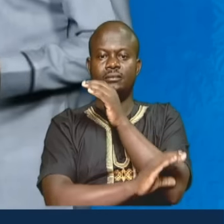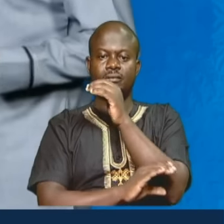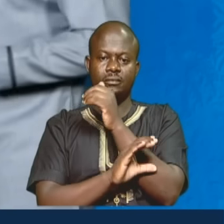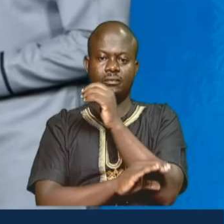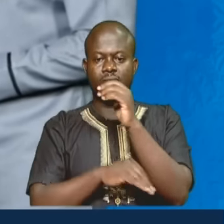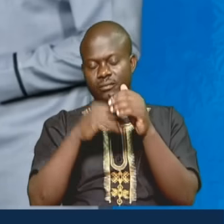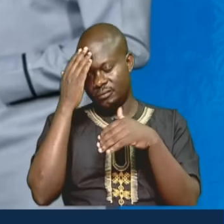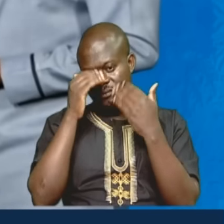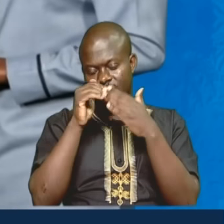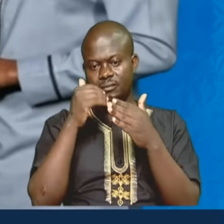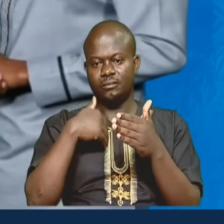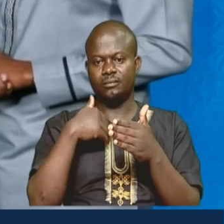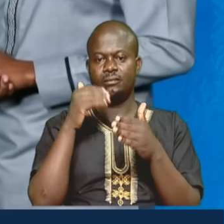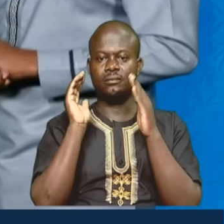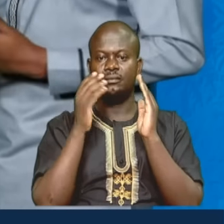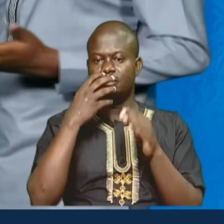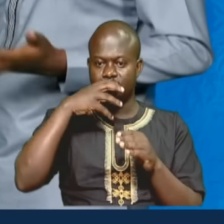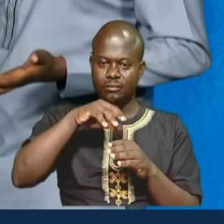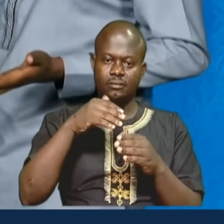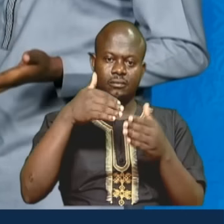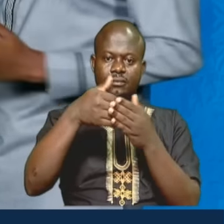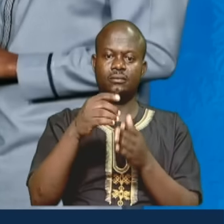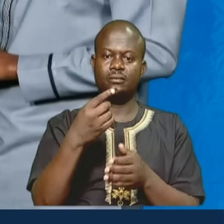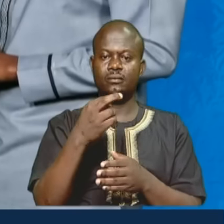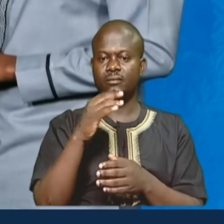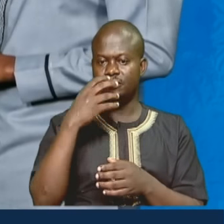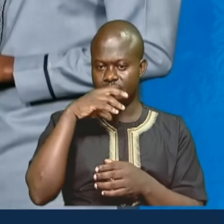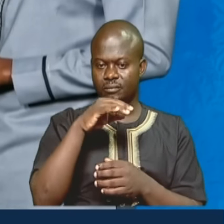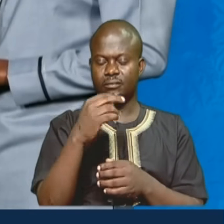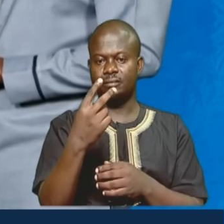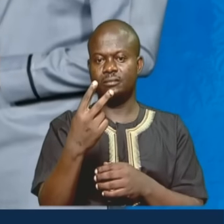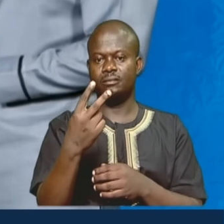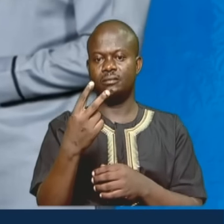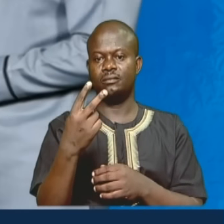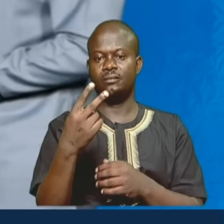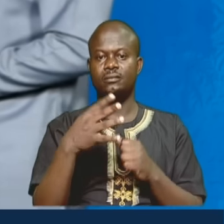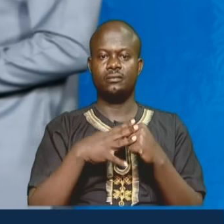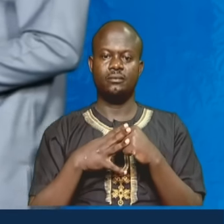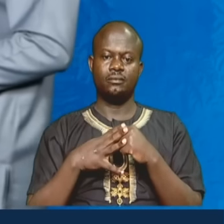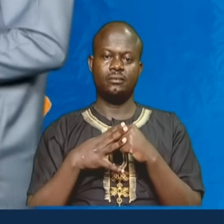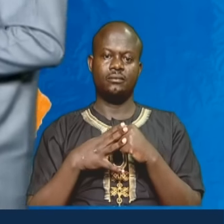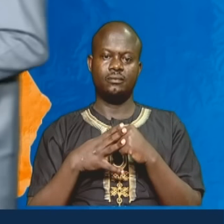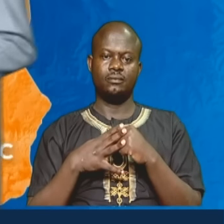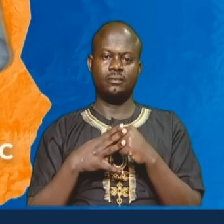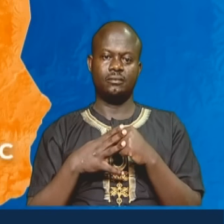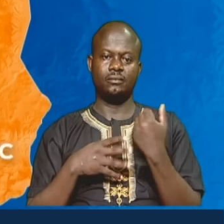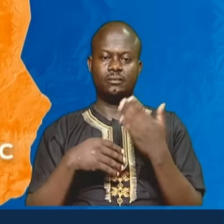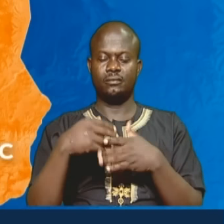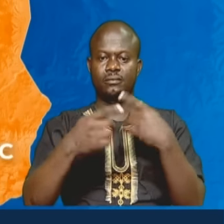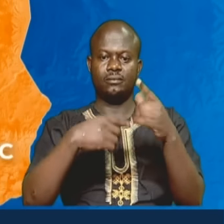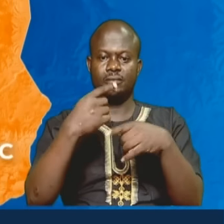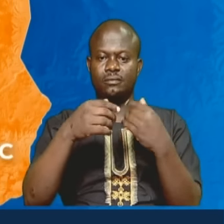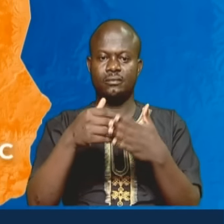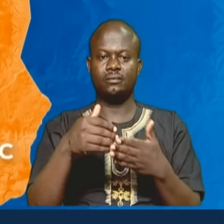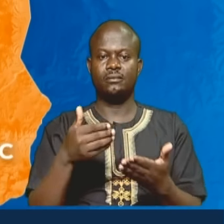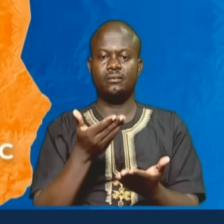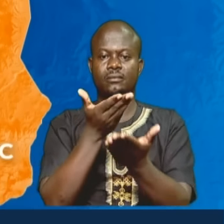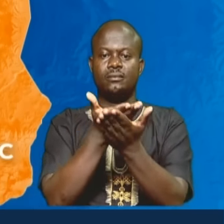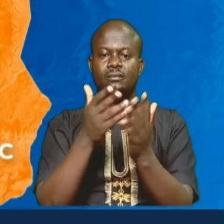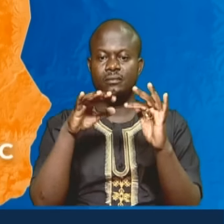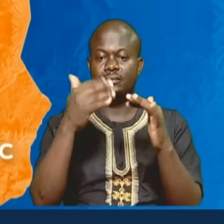kuko kazagira igipimo cy'ubushyuhe kizagira kuri dogere Celsius 29. Reka dukomeze tubagezaho